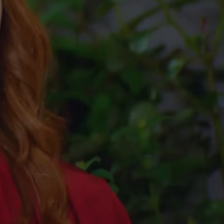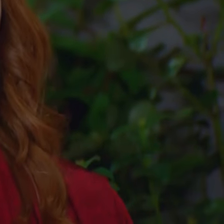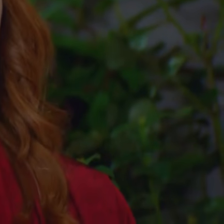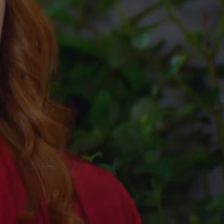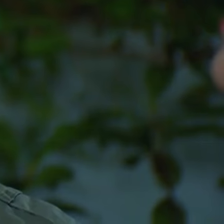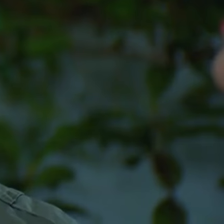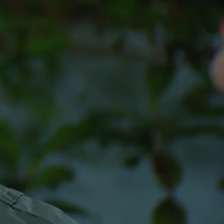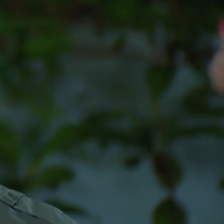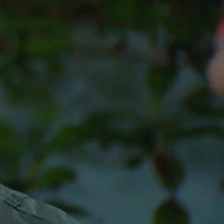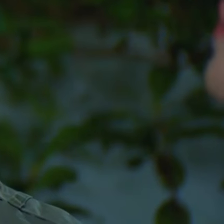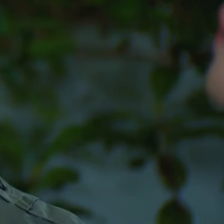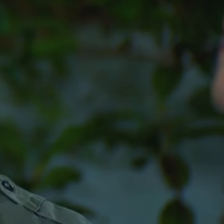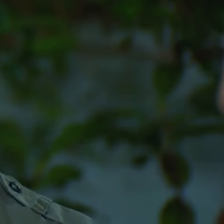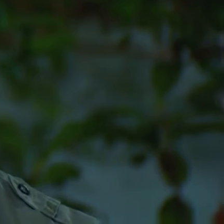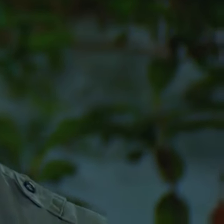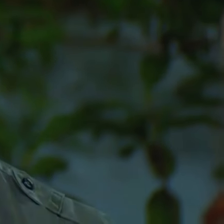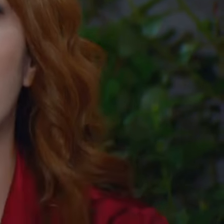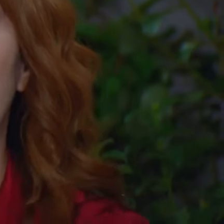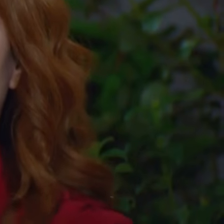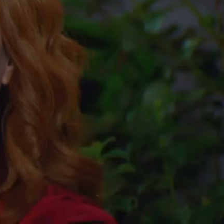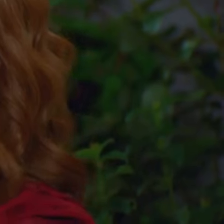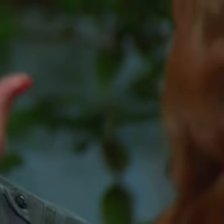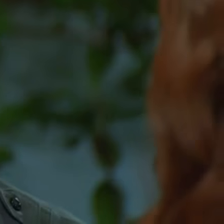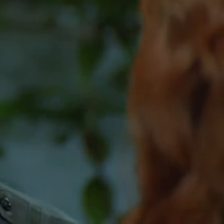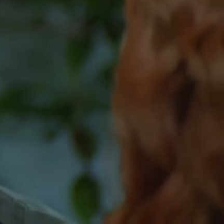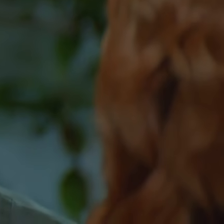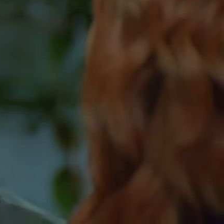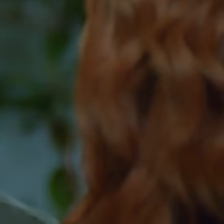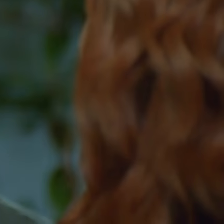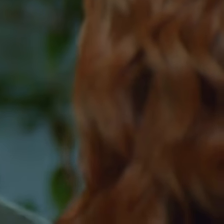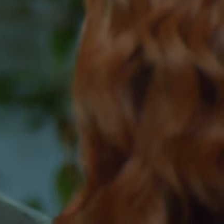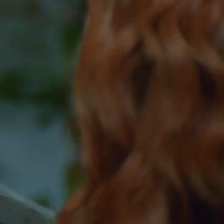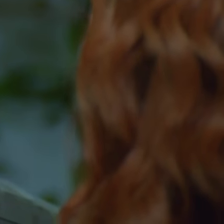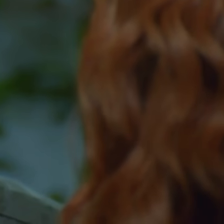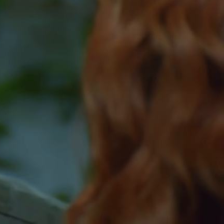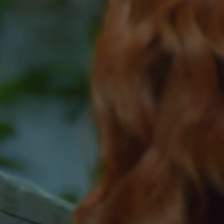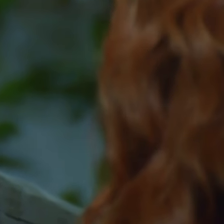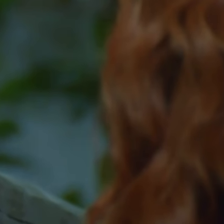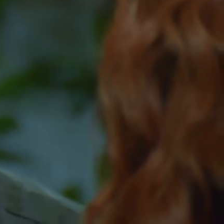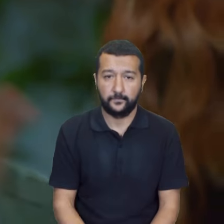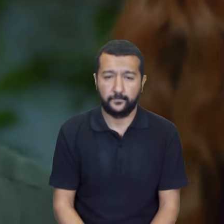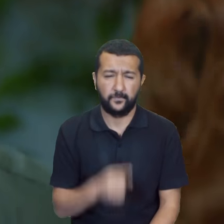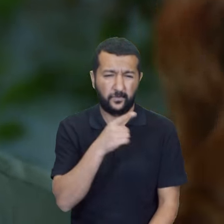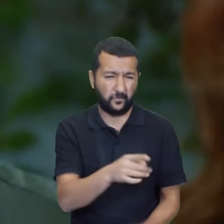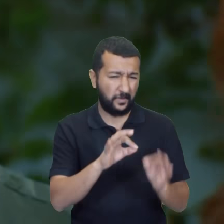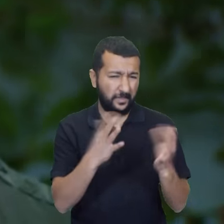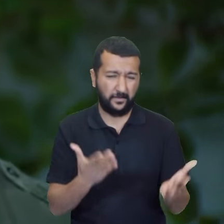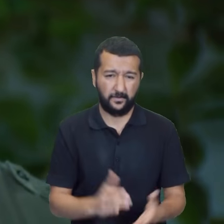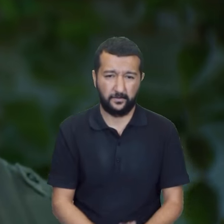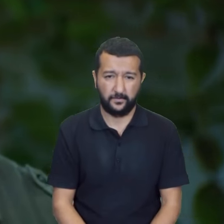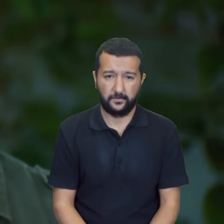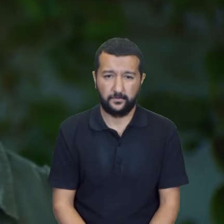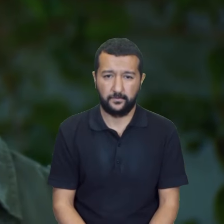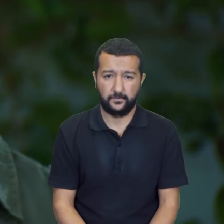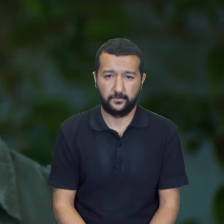Yanağını uzatır gibi yaptı. Şener dudaklarını çıkarıp yaklaşırken avuç içini dudaklarının üzerine yapıştırdı. Bu ne ya?